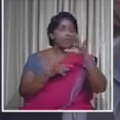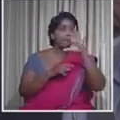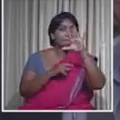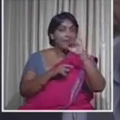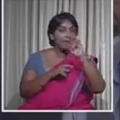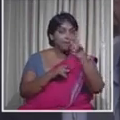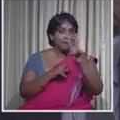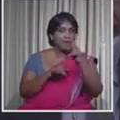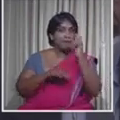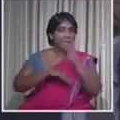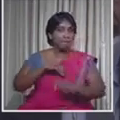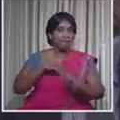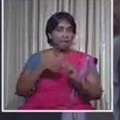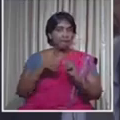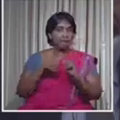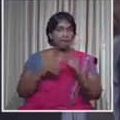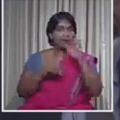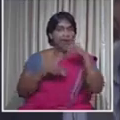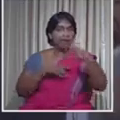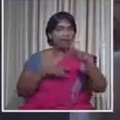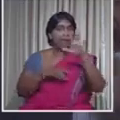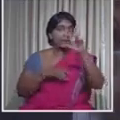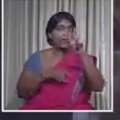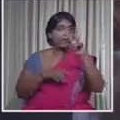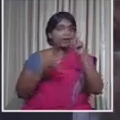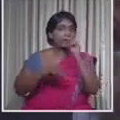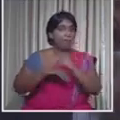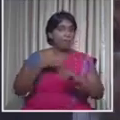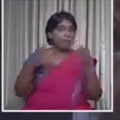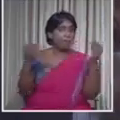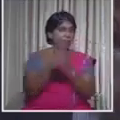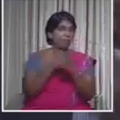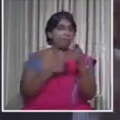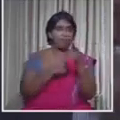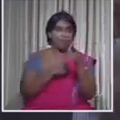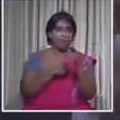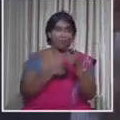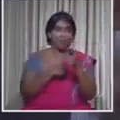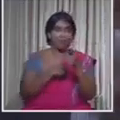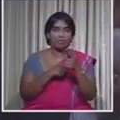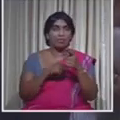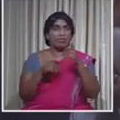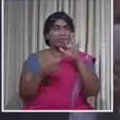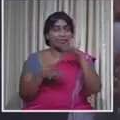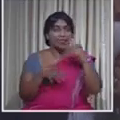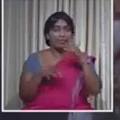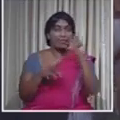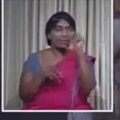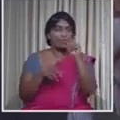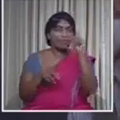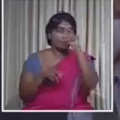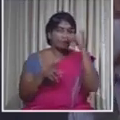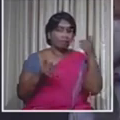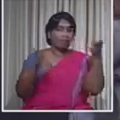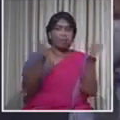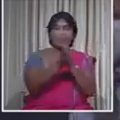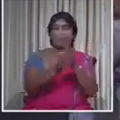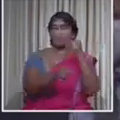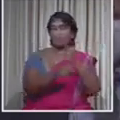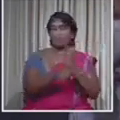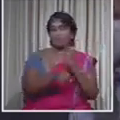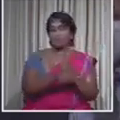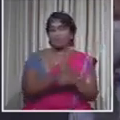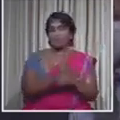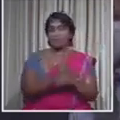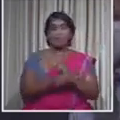කුමන්ත්‍රණය. දවස් 52 කුමන්ත්‍රණය සිද්ධ වෙනවා. දවස් 52 කුමන්ත්‍රණය සිද්ධ වෙලා මෛත්‍රීපාල මහත්තයත් එක්ක ඕගොල්ලෝ ආණ්ඩු කරනවා. ඊට